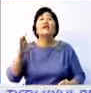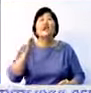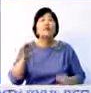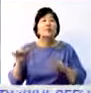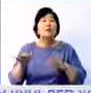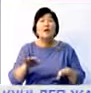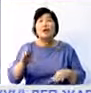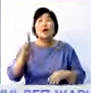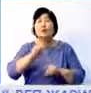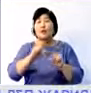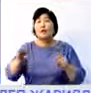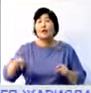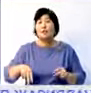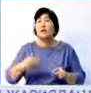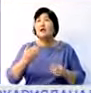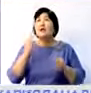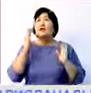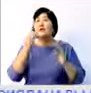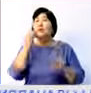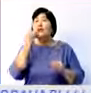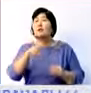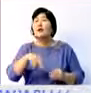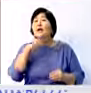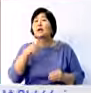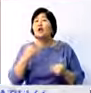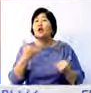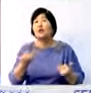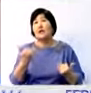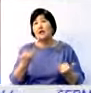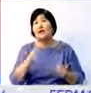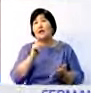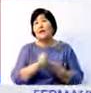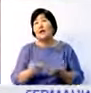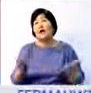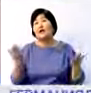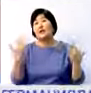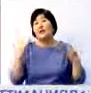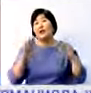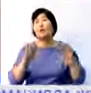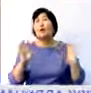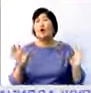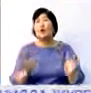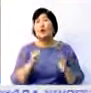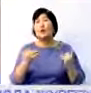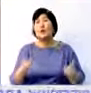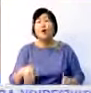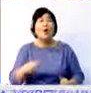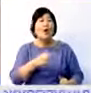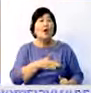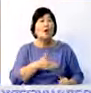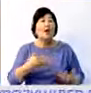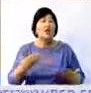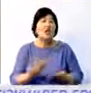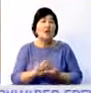жүргізді. Мекеме басшысы саябақтың сапасына ерекше мән бердік дейді. Ендігі міндет демалыс орталығын күтіп ұстау. Рухани жаңғыруға